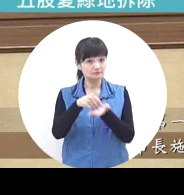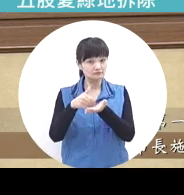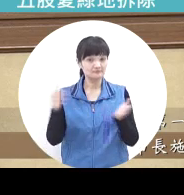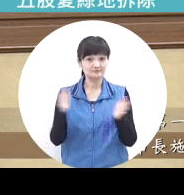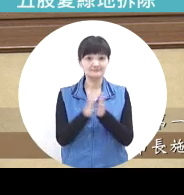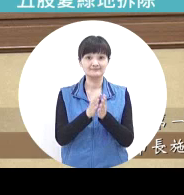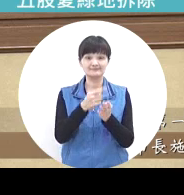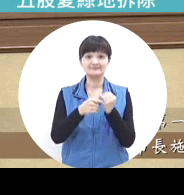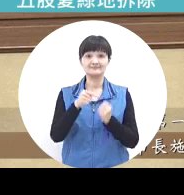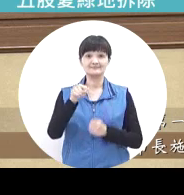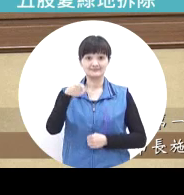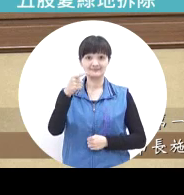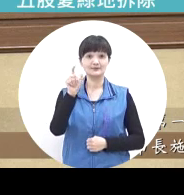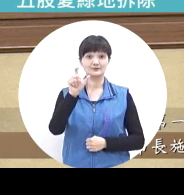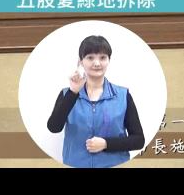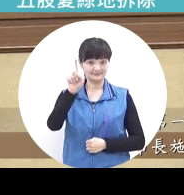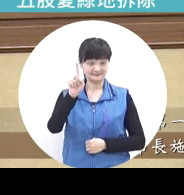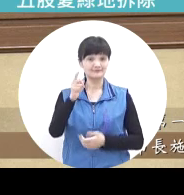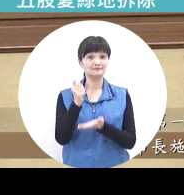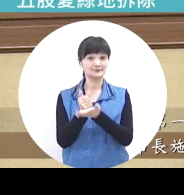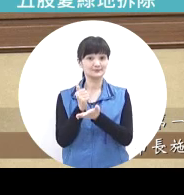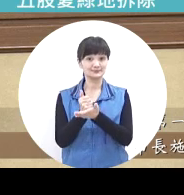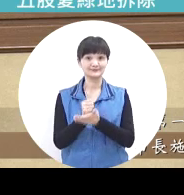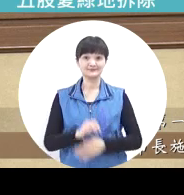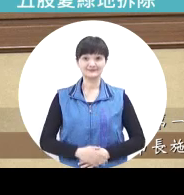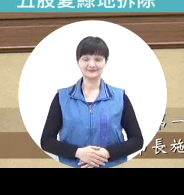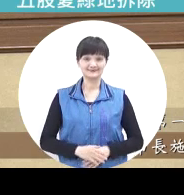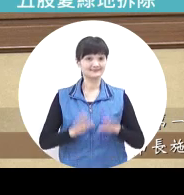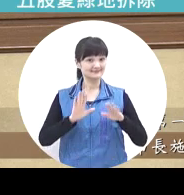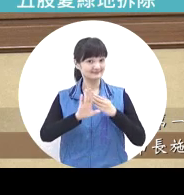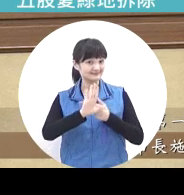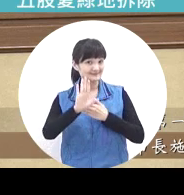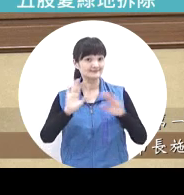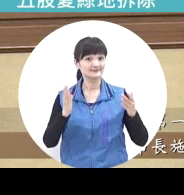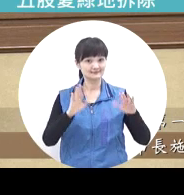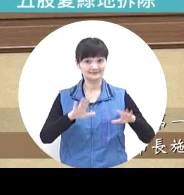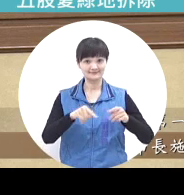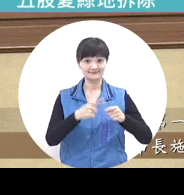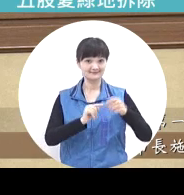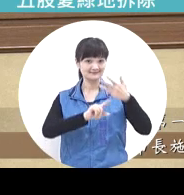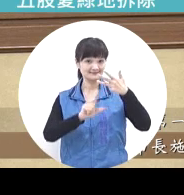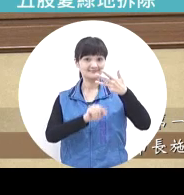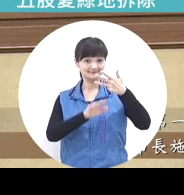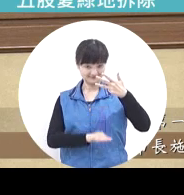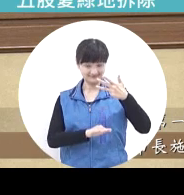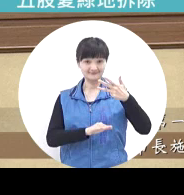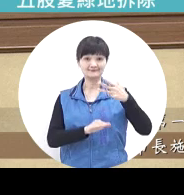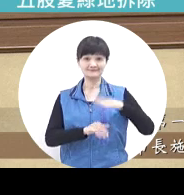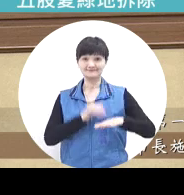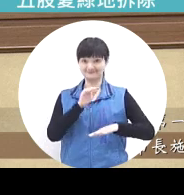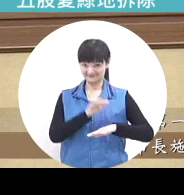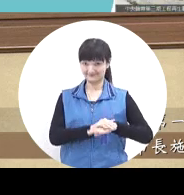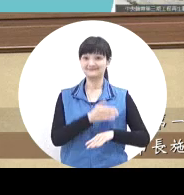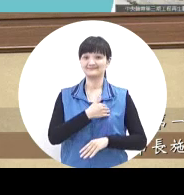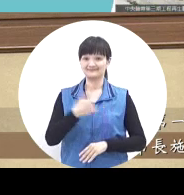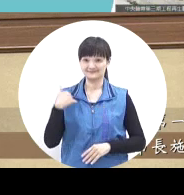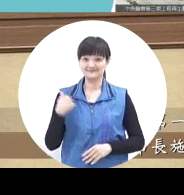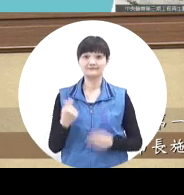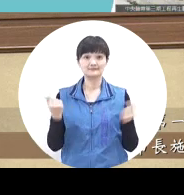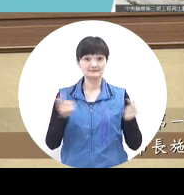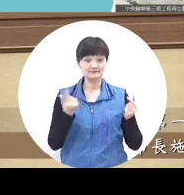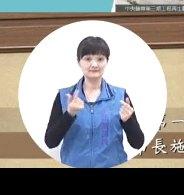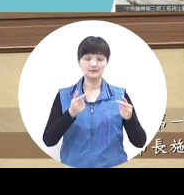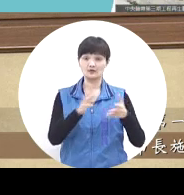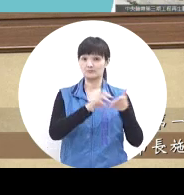申请合法，其他的希望在今年的8月底能够完成所有的建筑的作为，包括拆